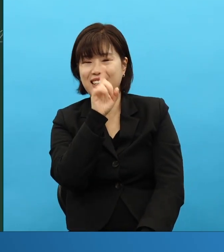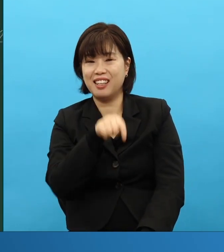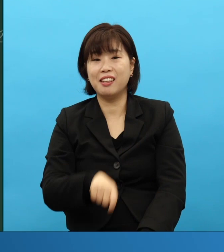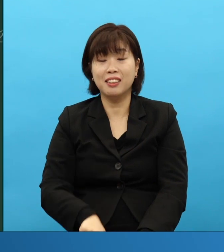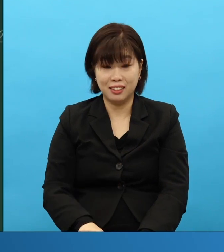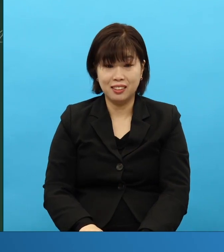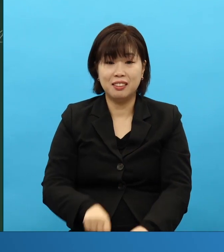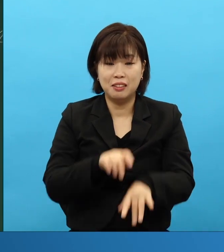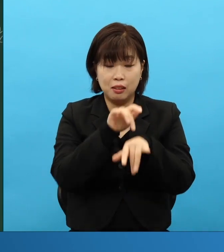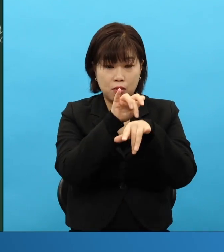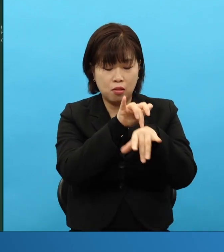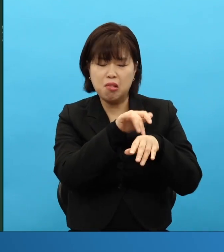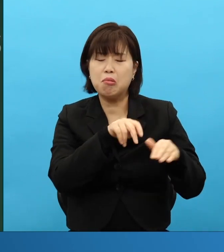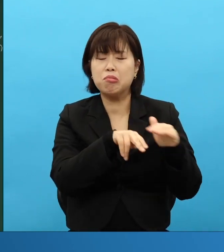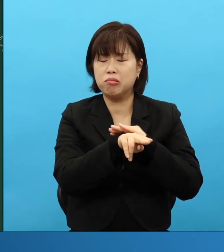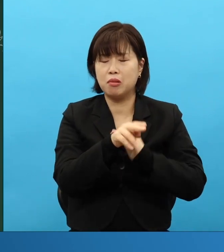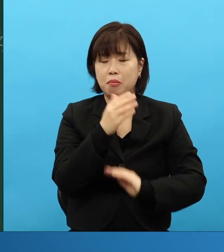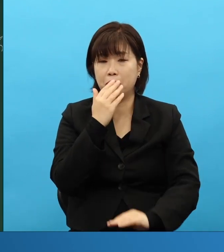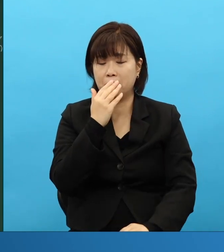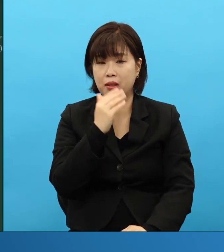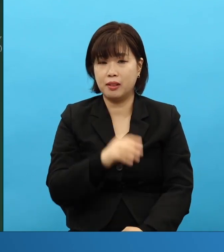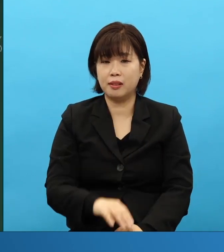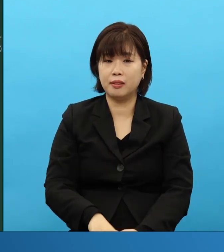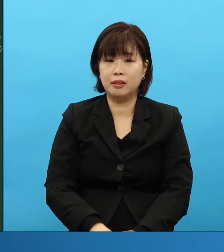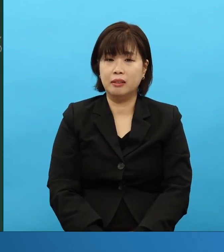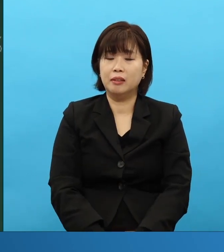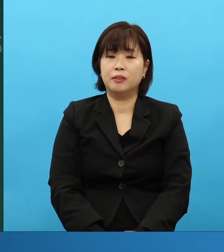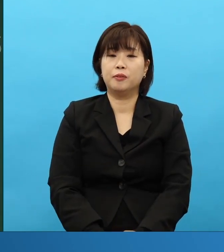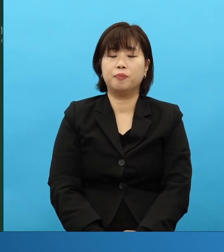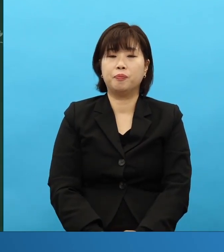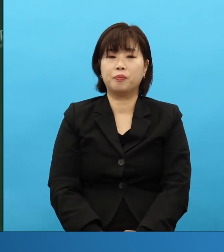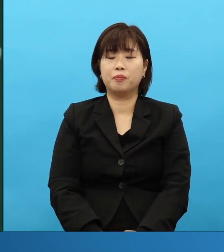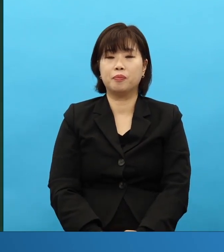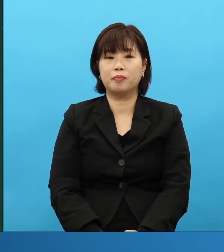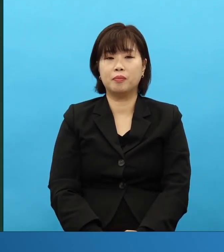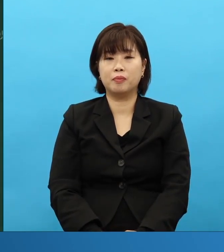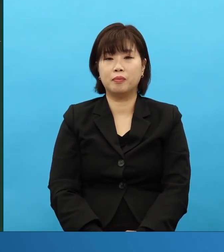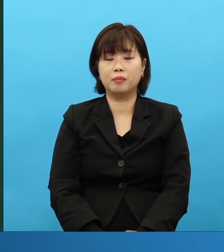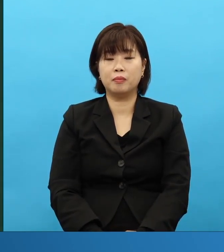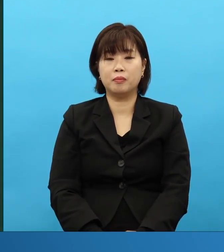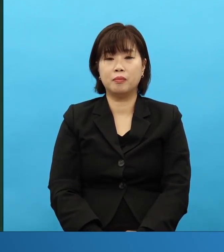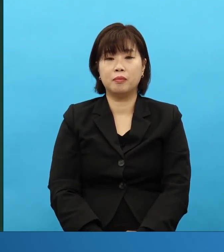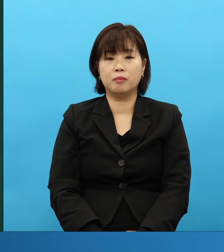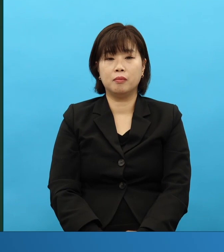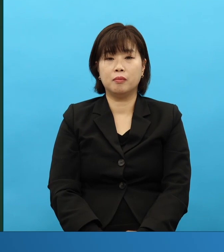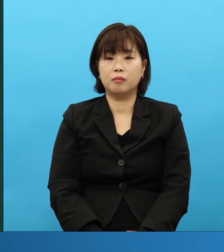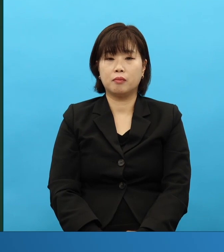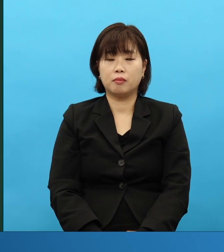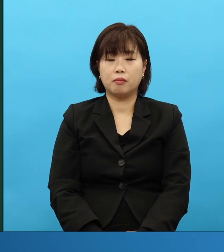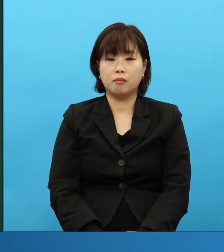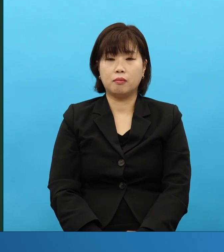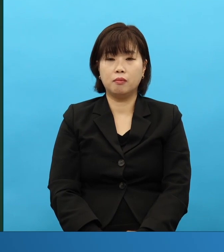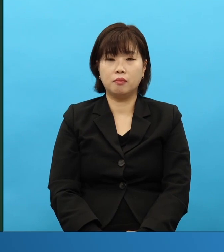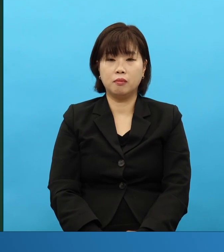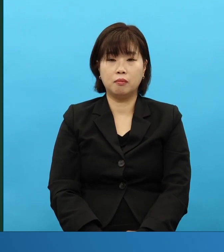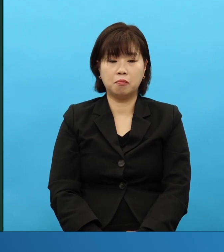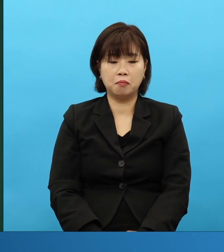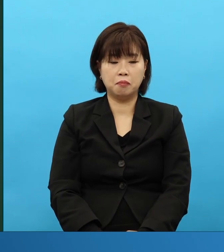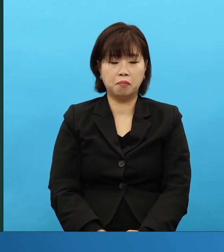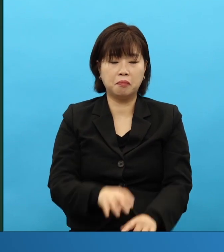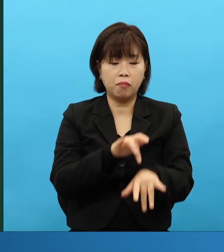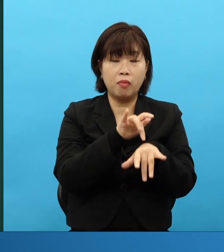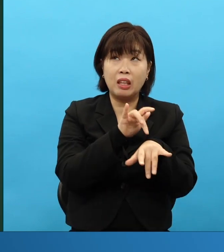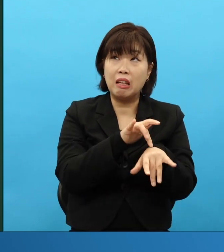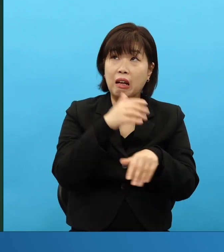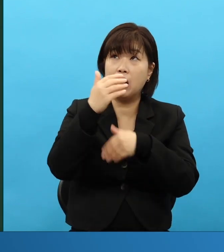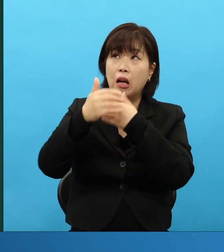crazy. Last ditch 본래 effort. 발악이라는 건 있게 돼 있어요. That they have their last ditch effort. 원래 뭐 못하고 안 되면 흑암 세력들이 발악하거든. That when they know they've got